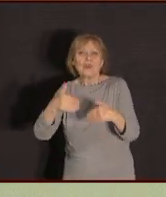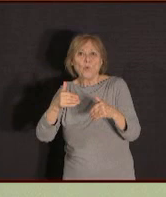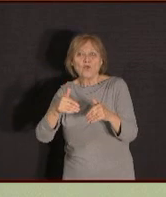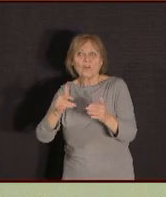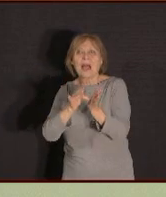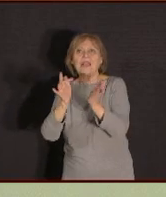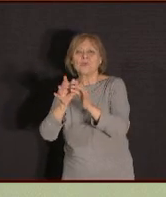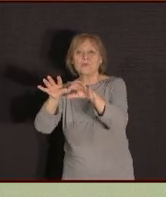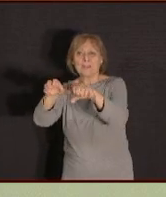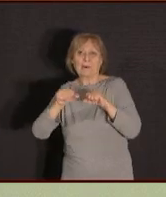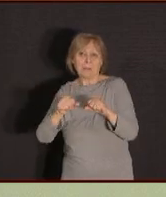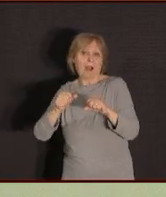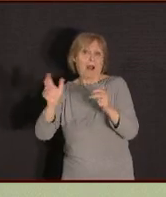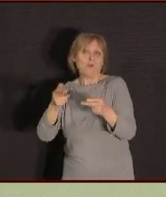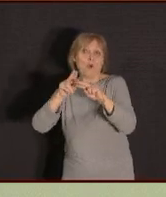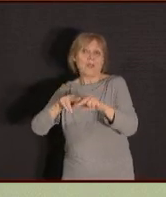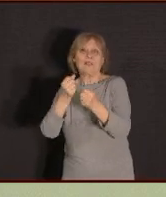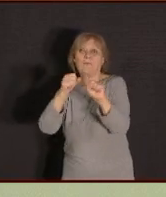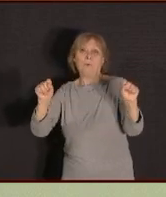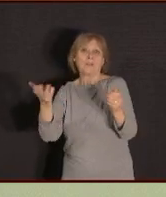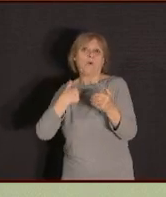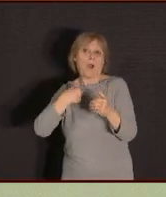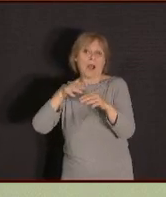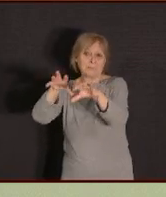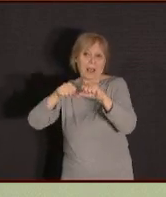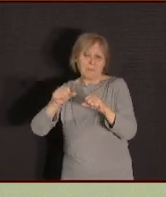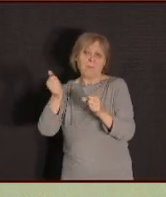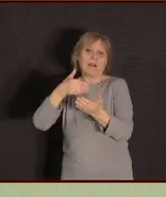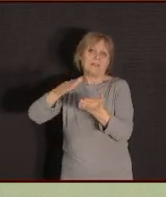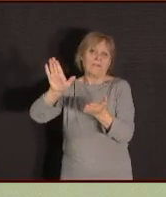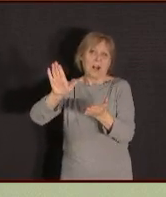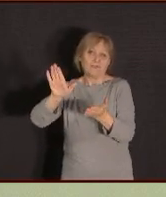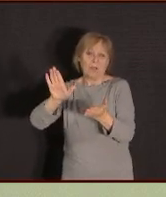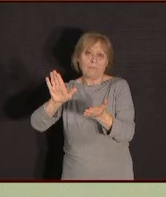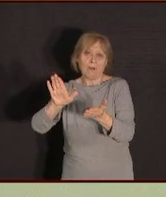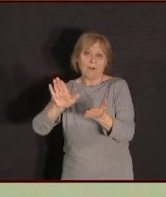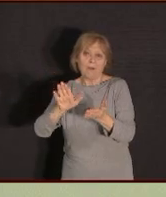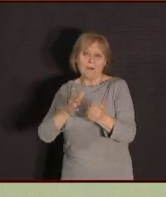sprejema, ostajamo svobodni, lahko ga sprejmemo, lahko ga zavračamo.